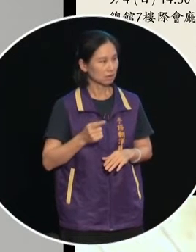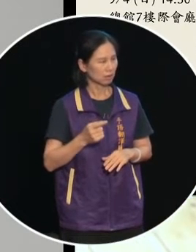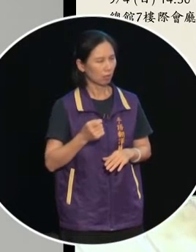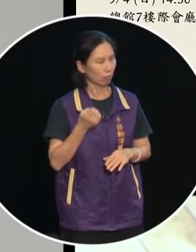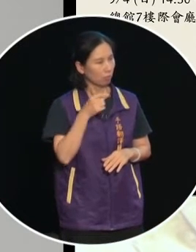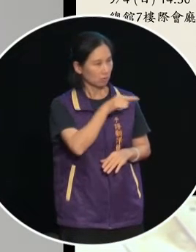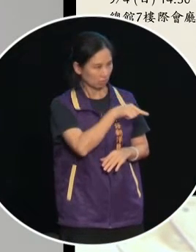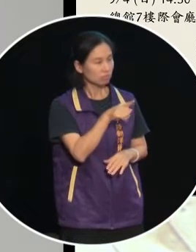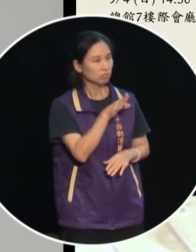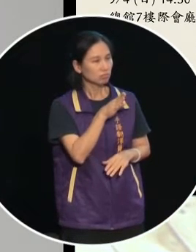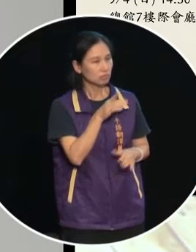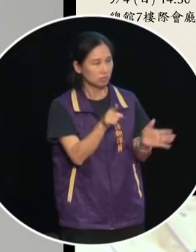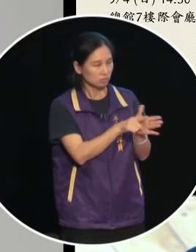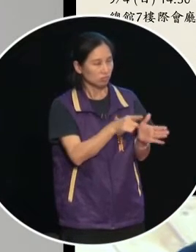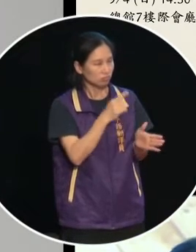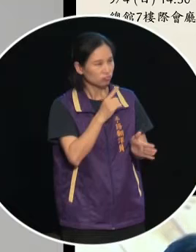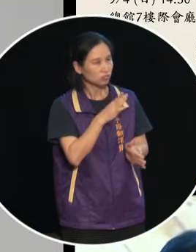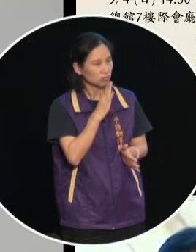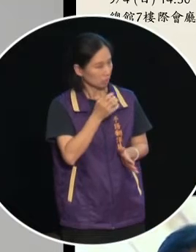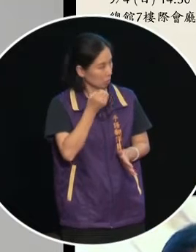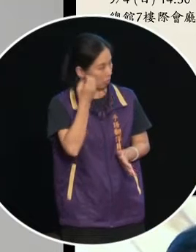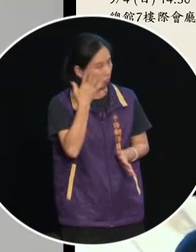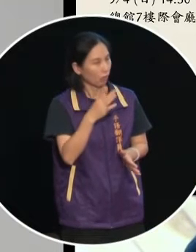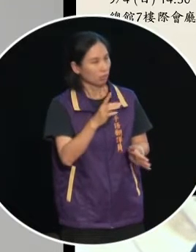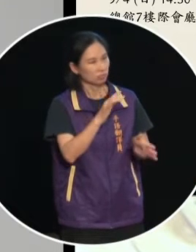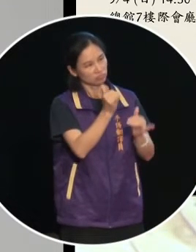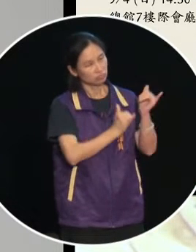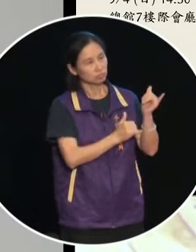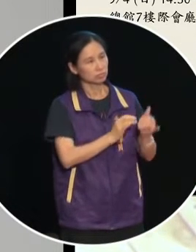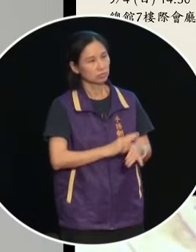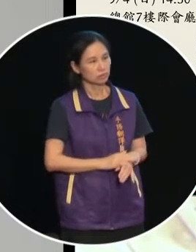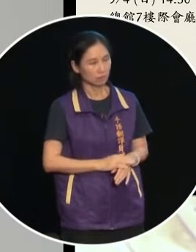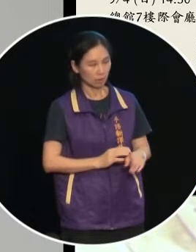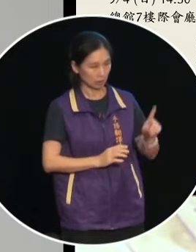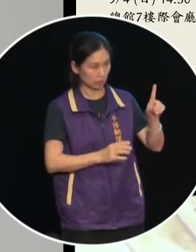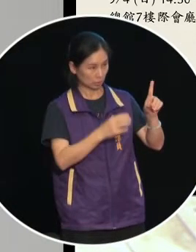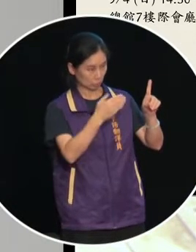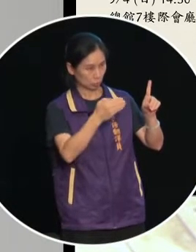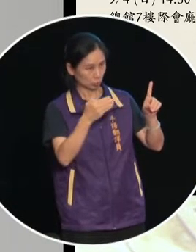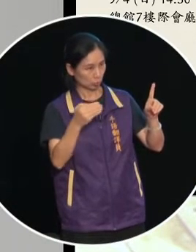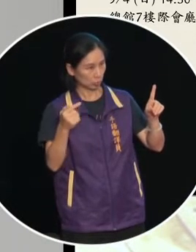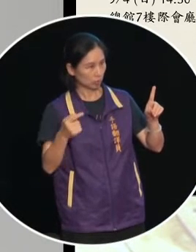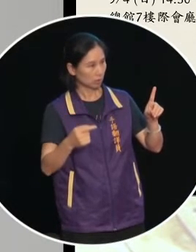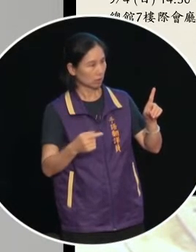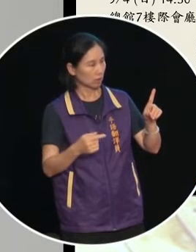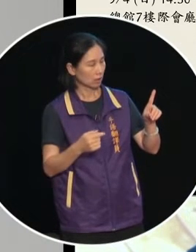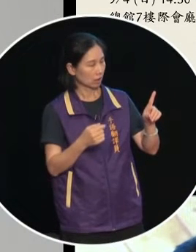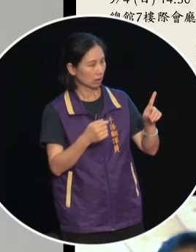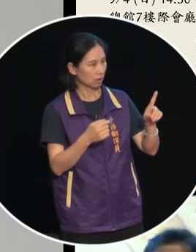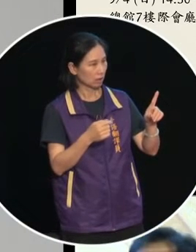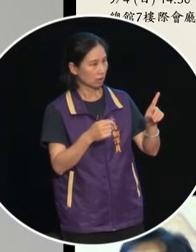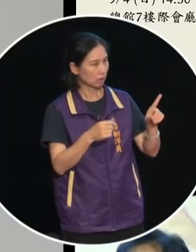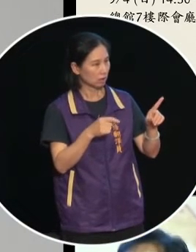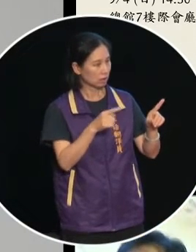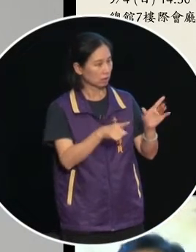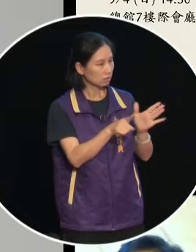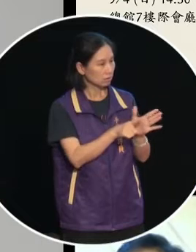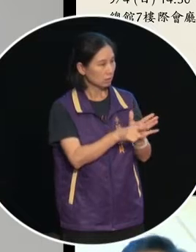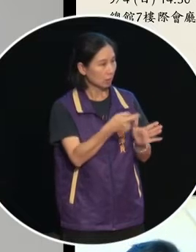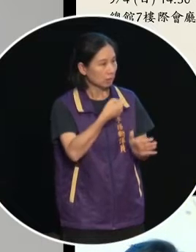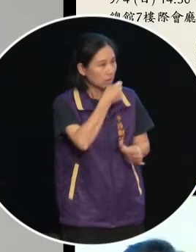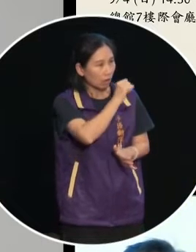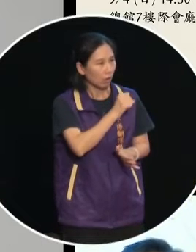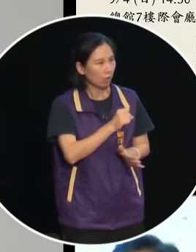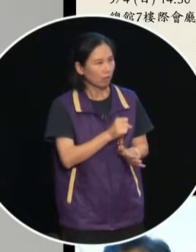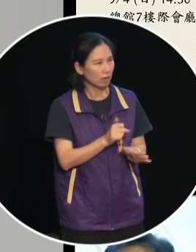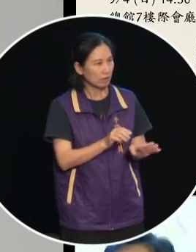代。不过呢，这开始改变的是1990年到2010年这个时候，因为台湾开始民主